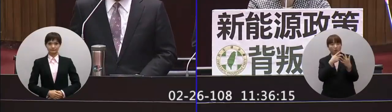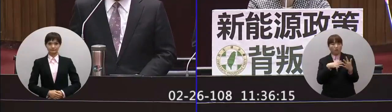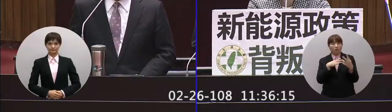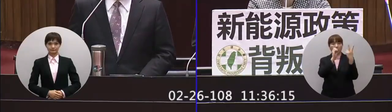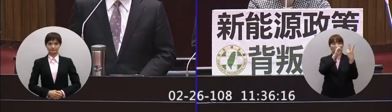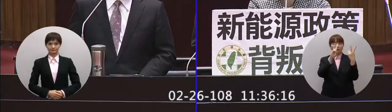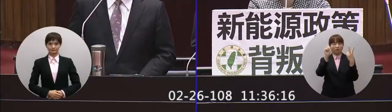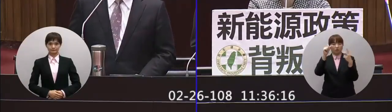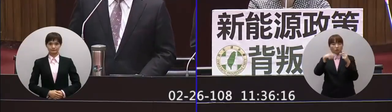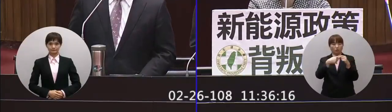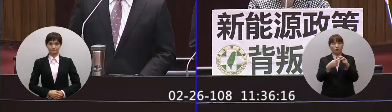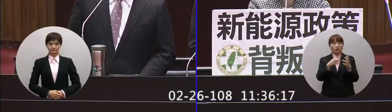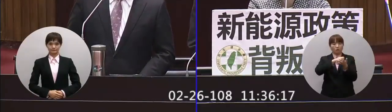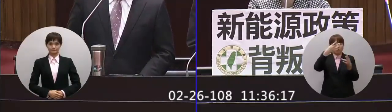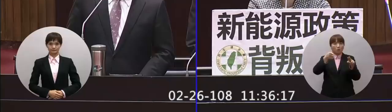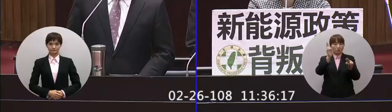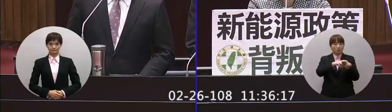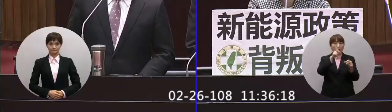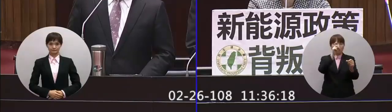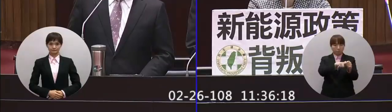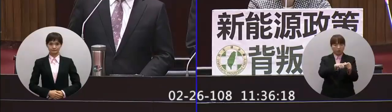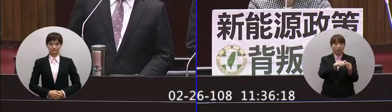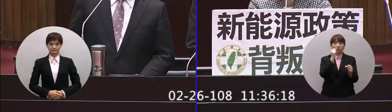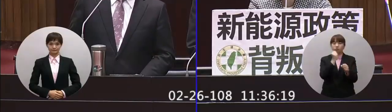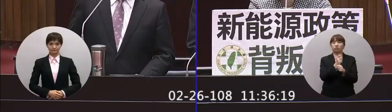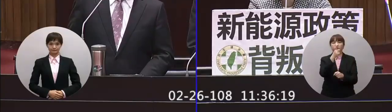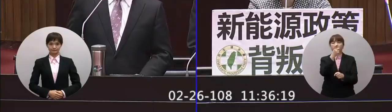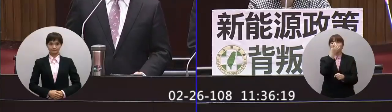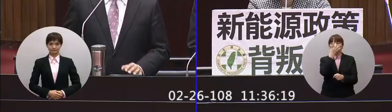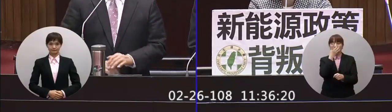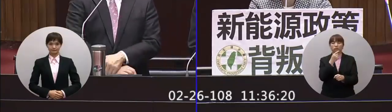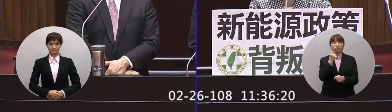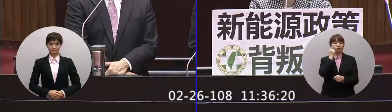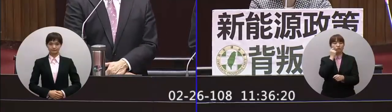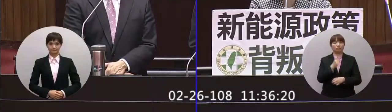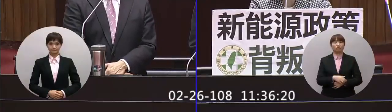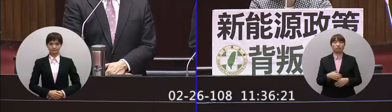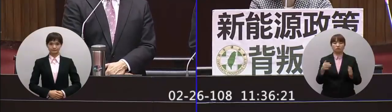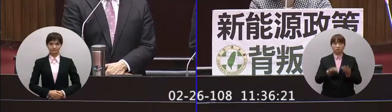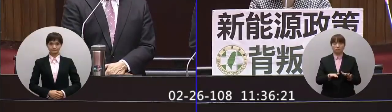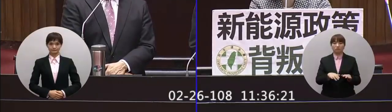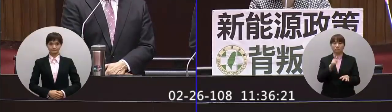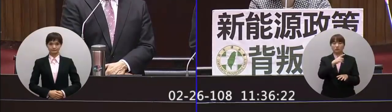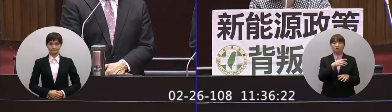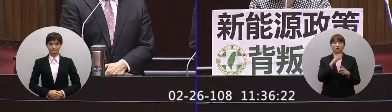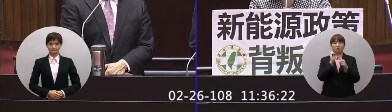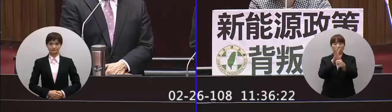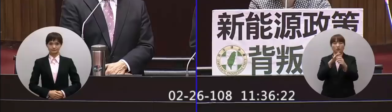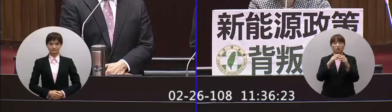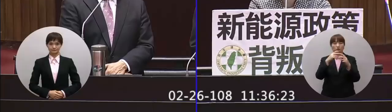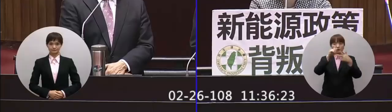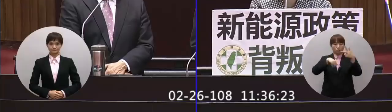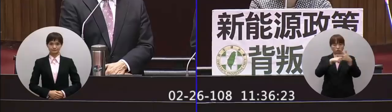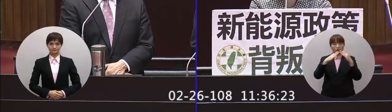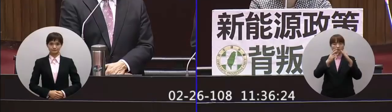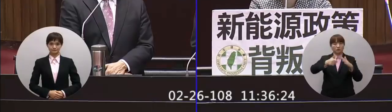的2025就可以达到飞核家园的目标，办不到就是办不到。而今天你还对朱市长说要